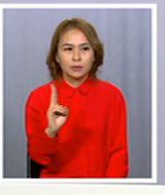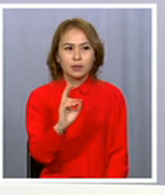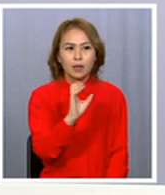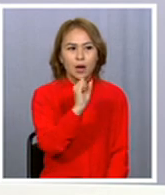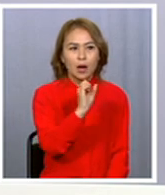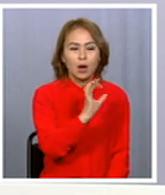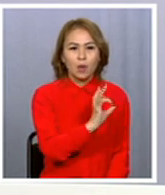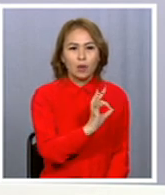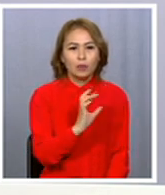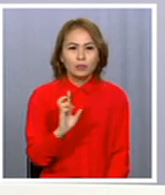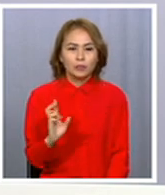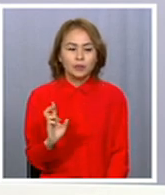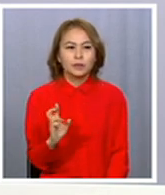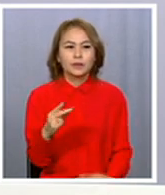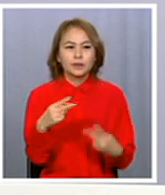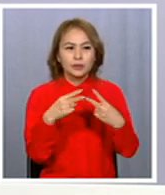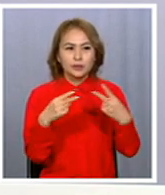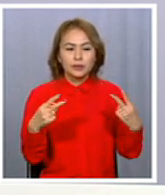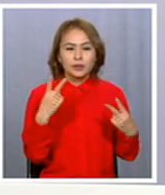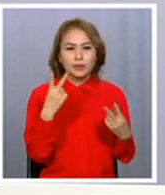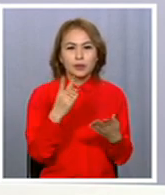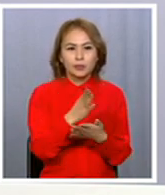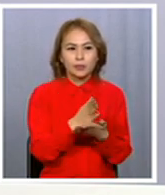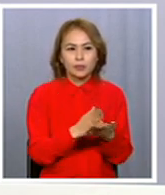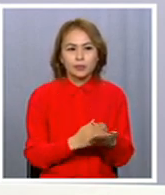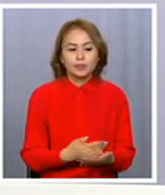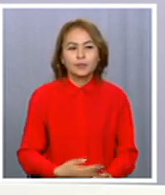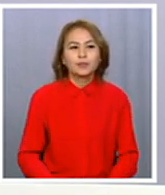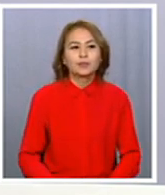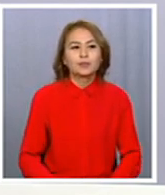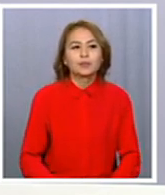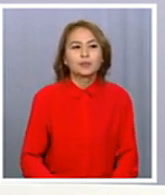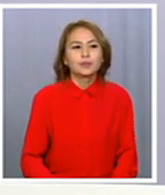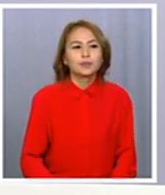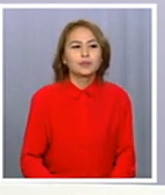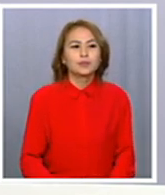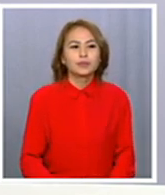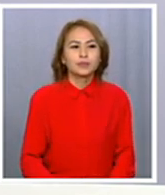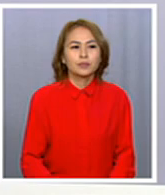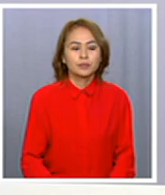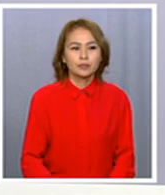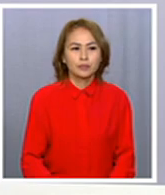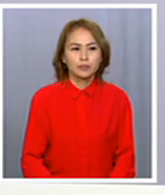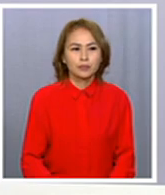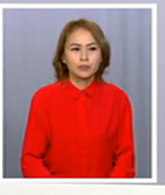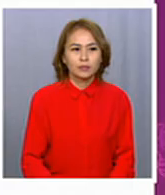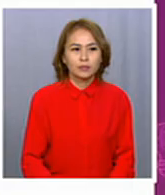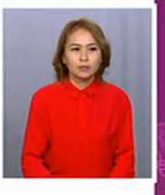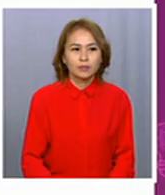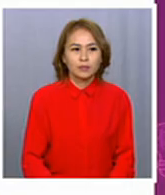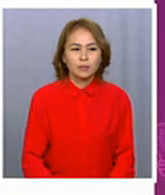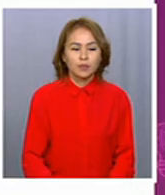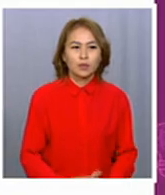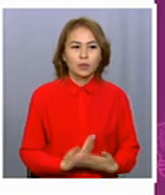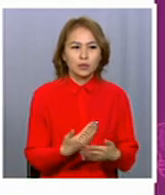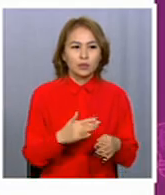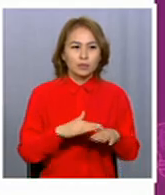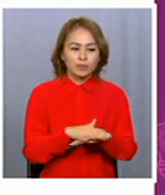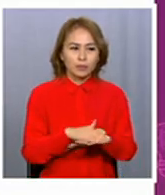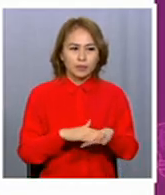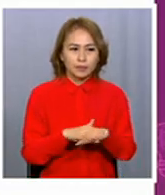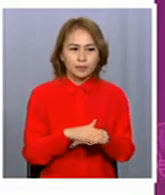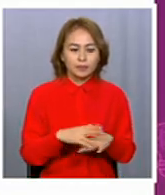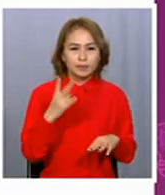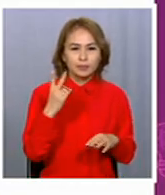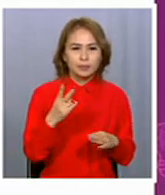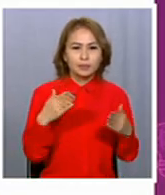бұрышын теңдей екі бөлікке бөліп тұр. Өте жақсы. Мінекей балар, осы математикада біз мына екі бұрыштың